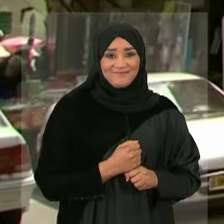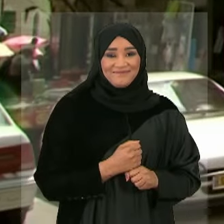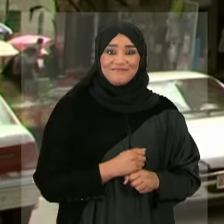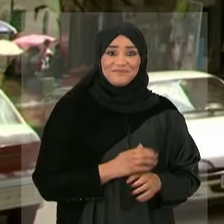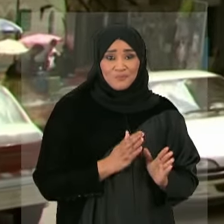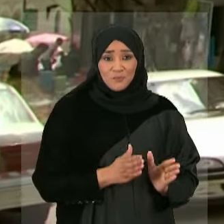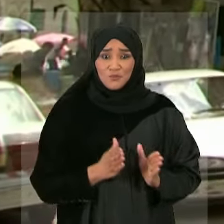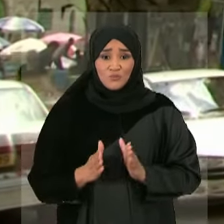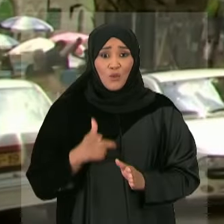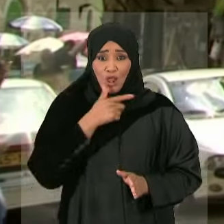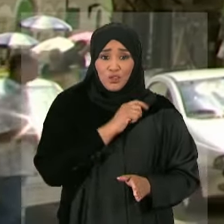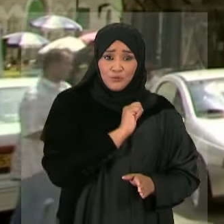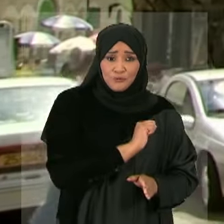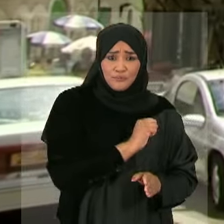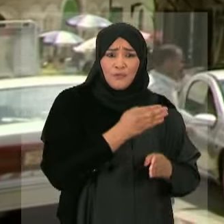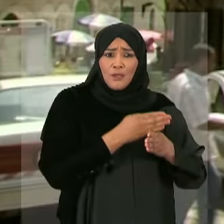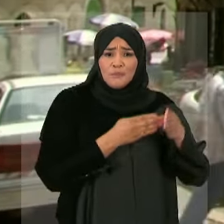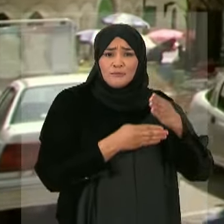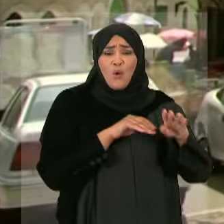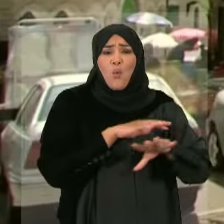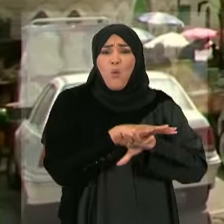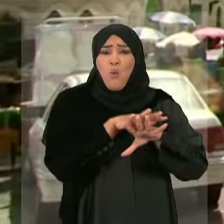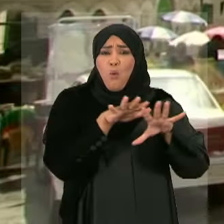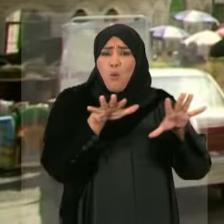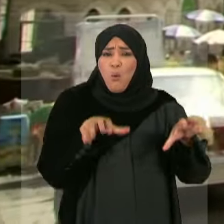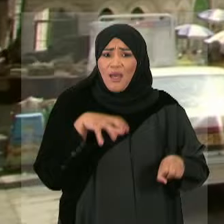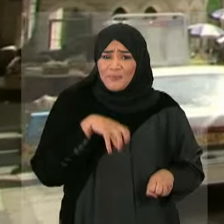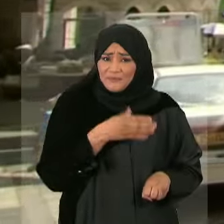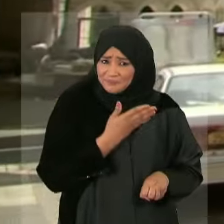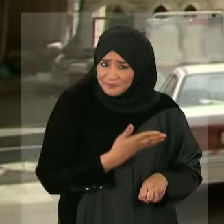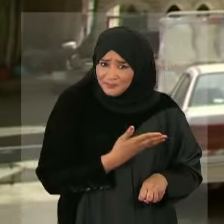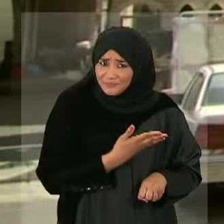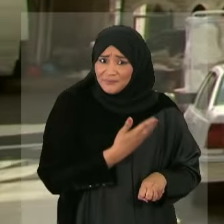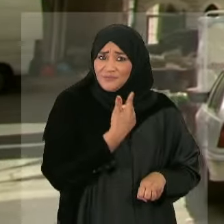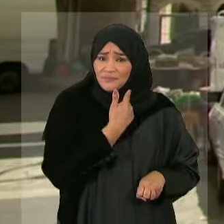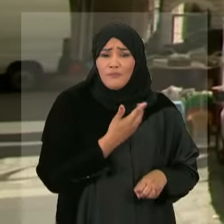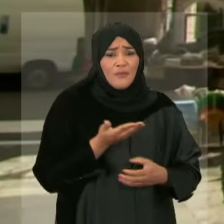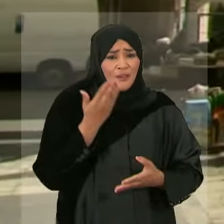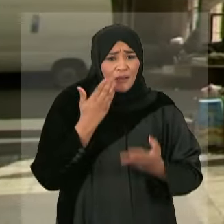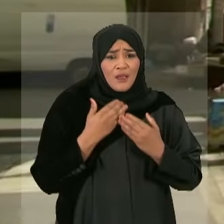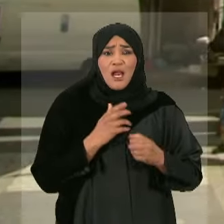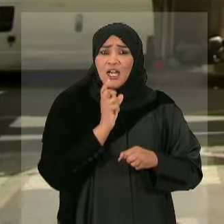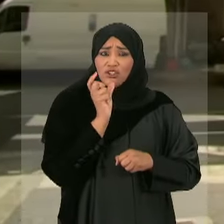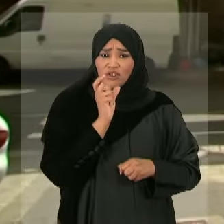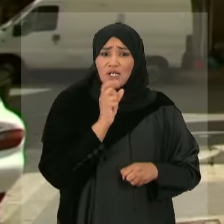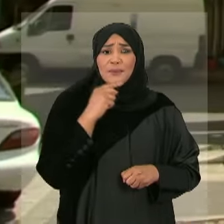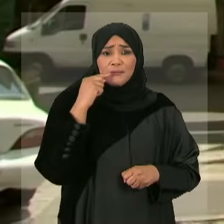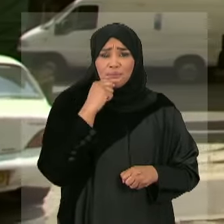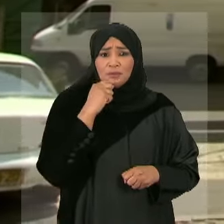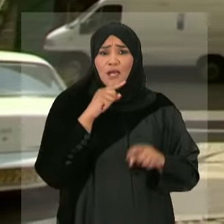كل البناء هنا في كل المنطقة، من الجامع الأبيض للبنايات اللي بتحذيه للأماكن